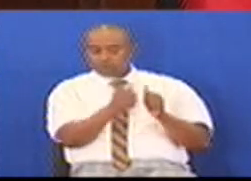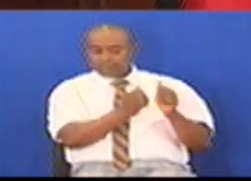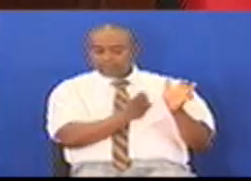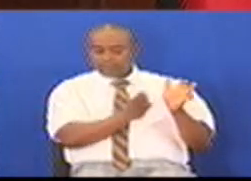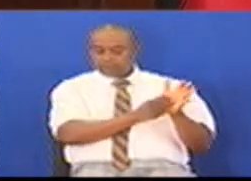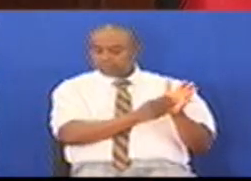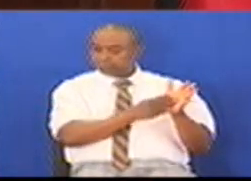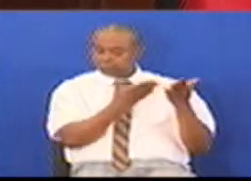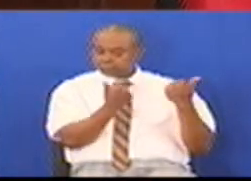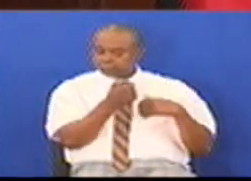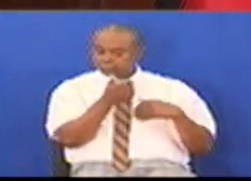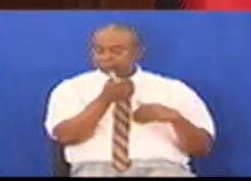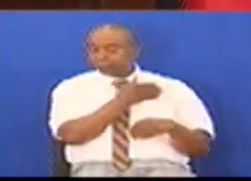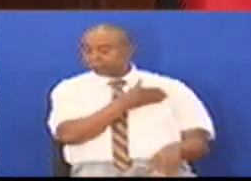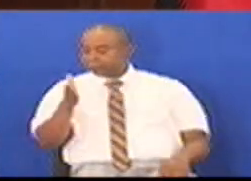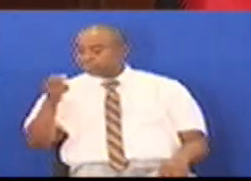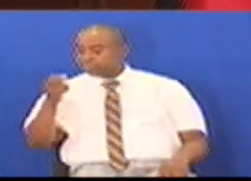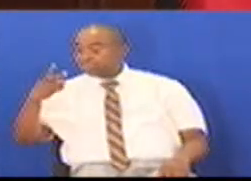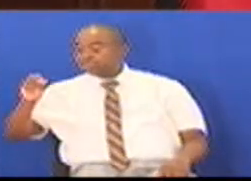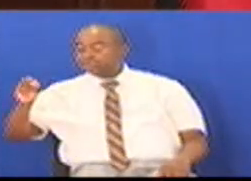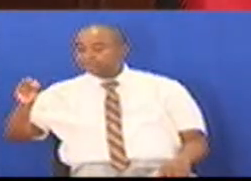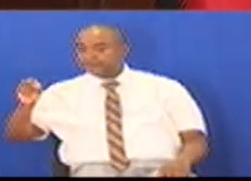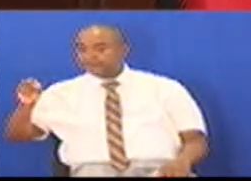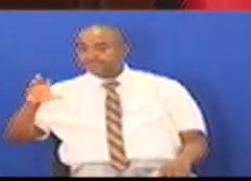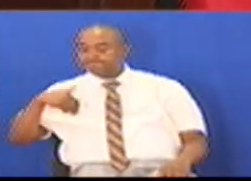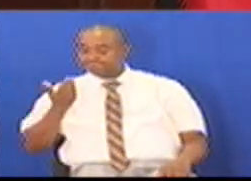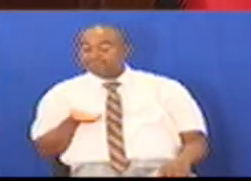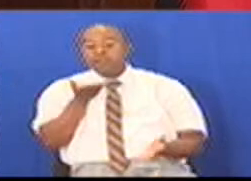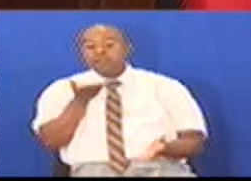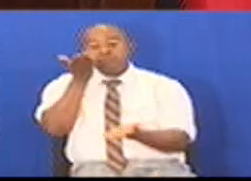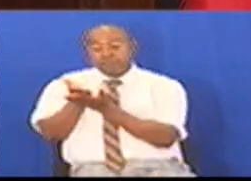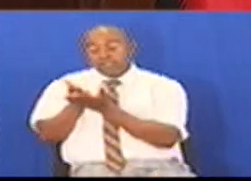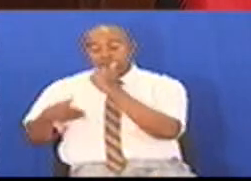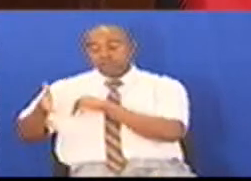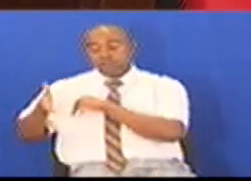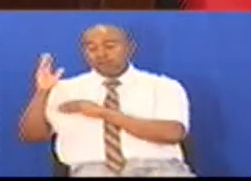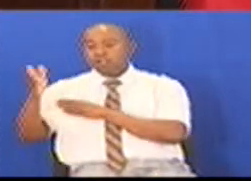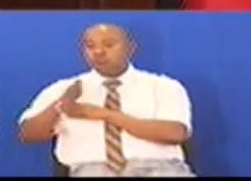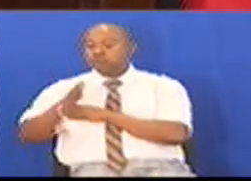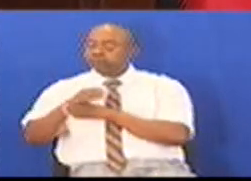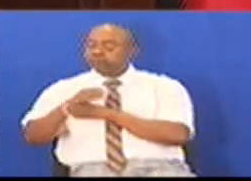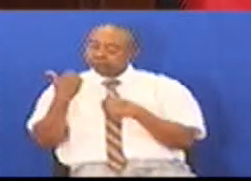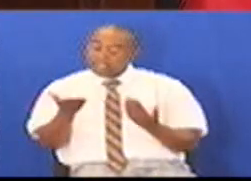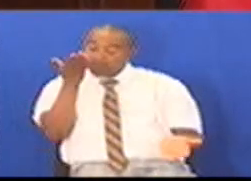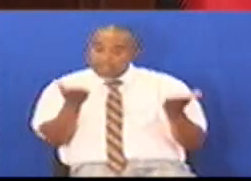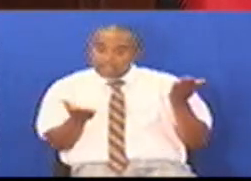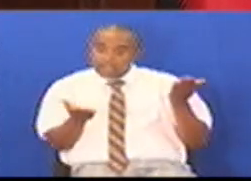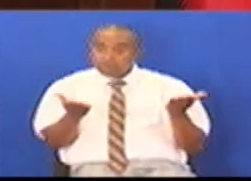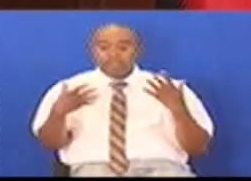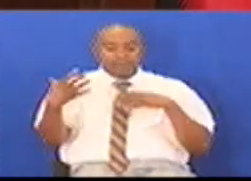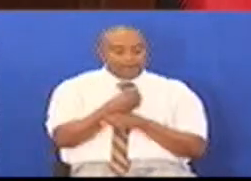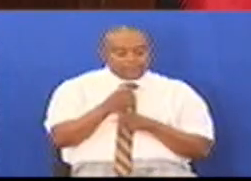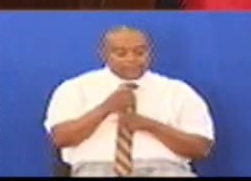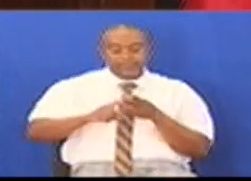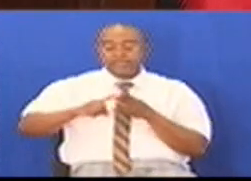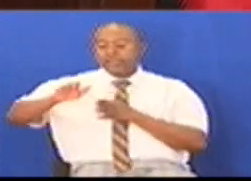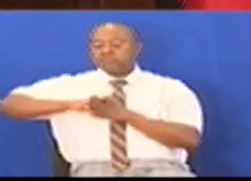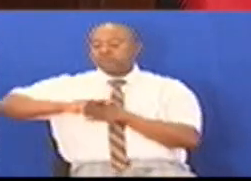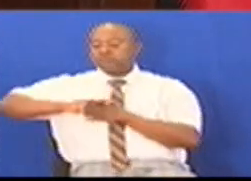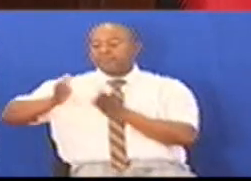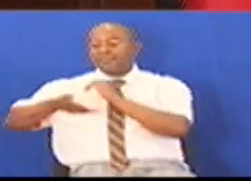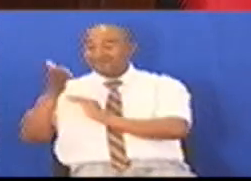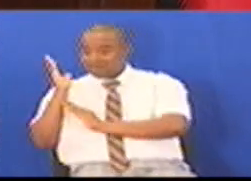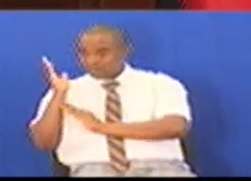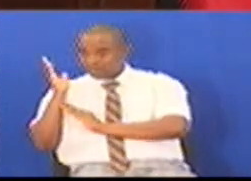2019 / 2020 na mapendekezo ya serikali kuhusu makadirio ya mapato na matumizi ya